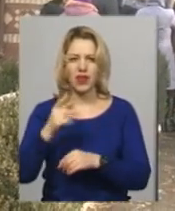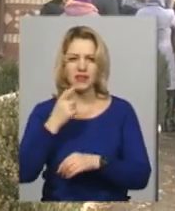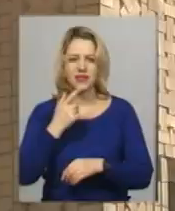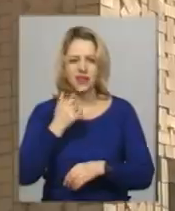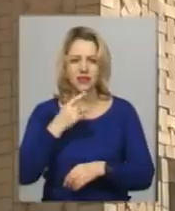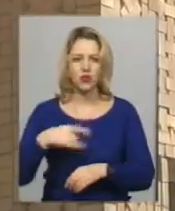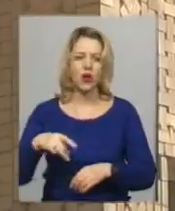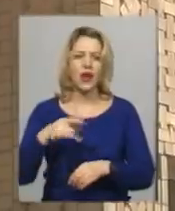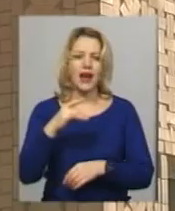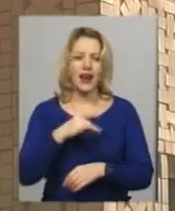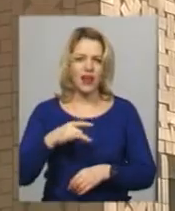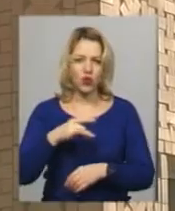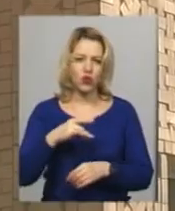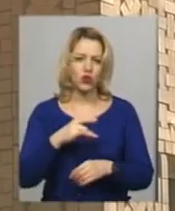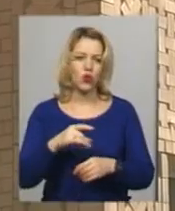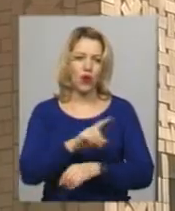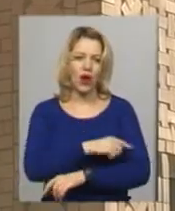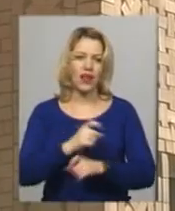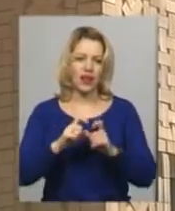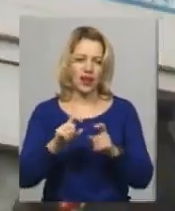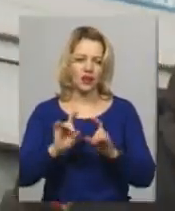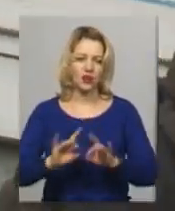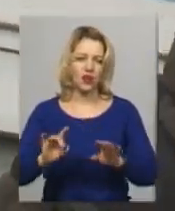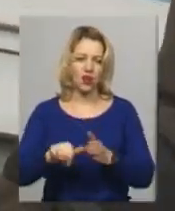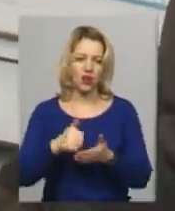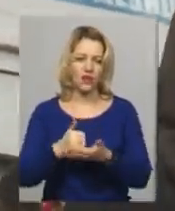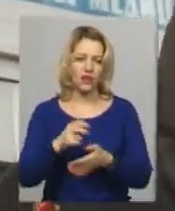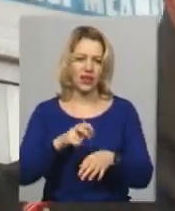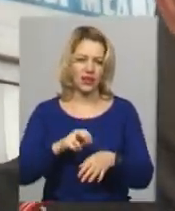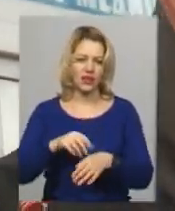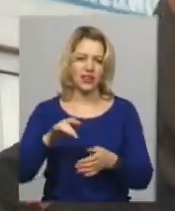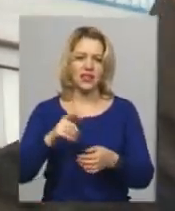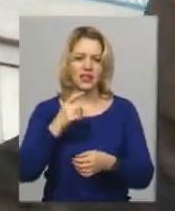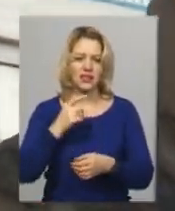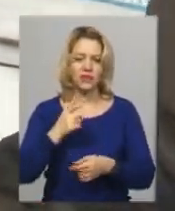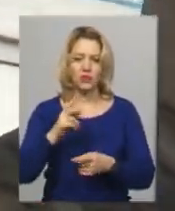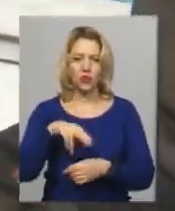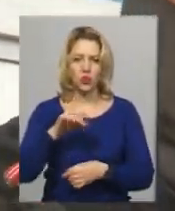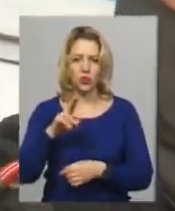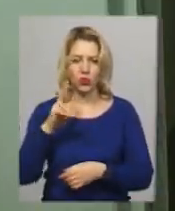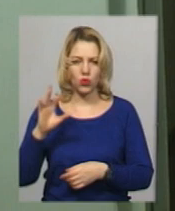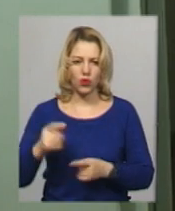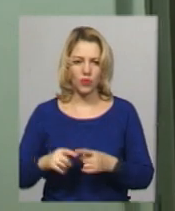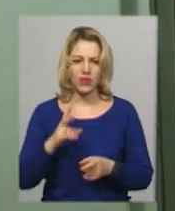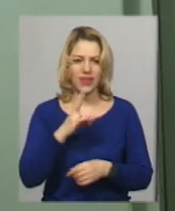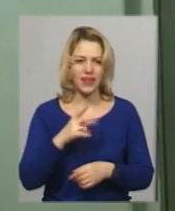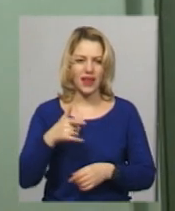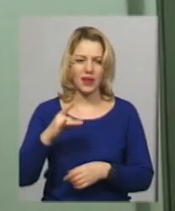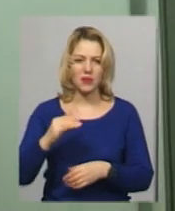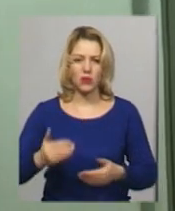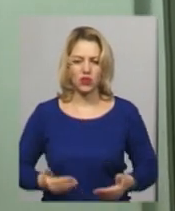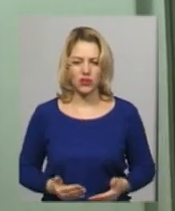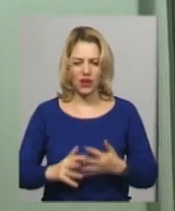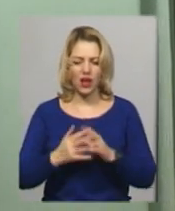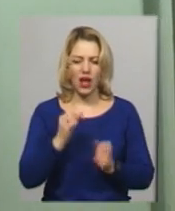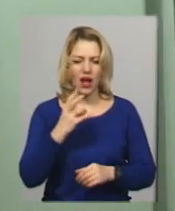Центральну районну лікарню. Про це розповідає головний лікар Красильівської Центральної районної лікарні Денис Дудко. Надія Герасимчук в Антонінах проживає